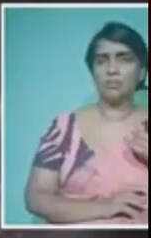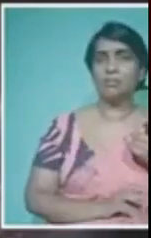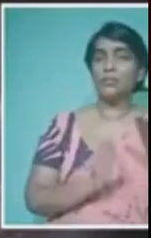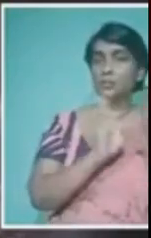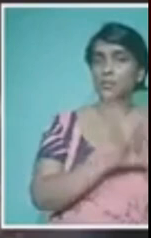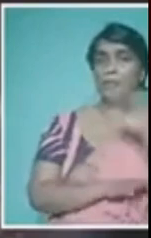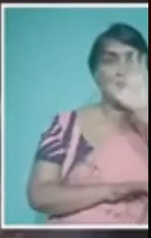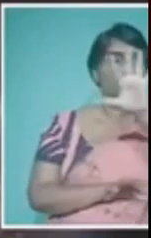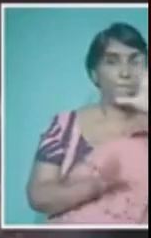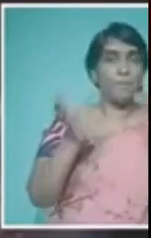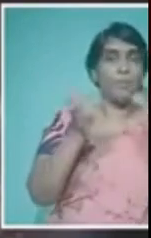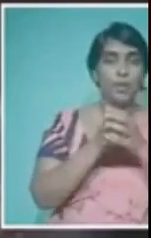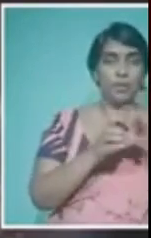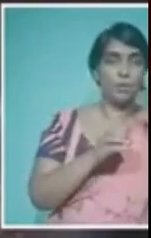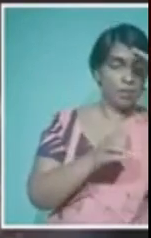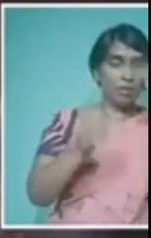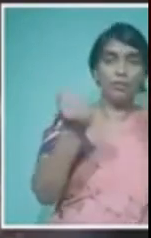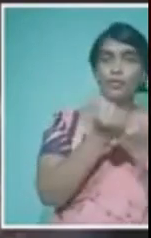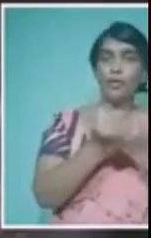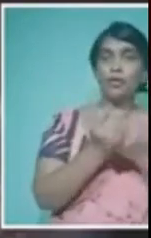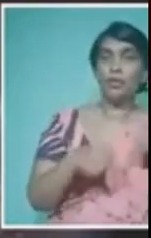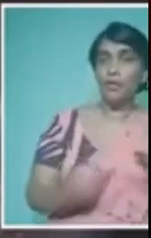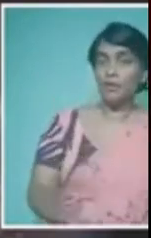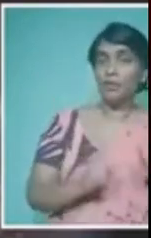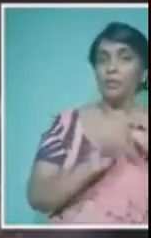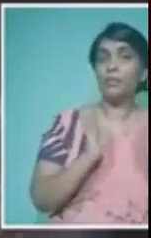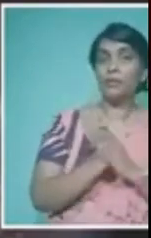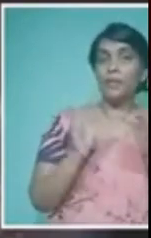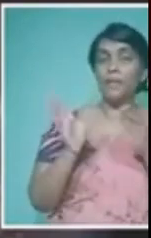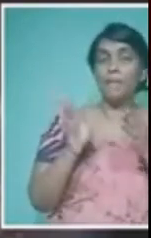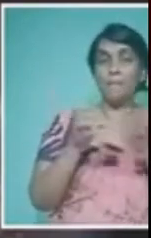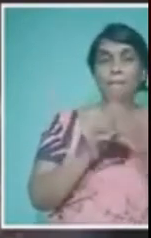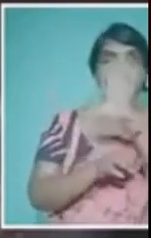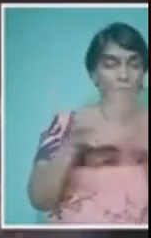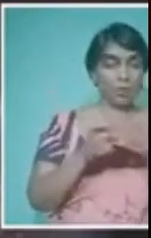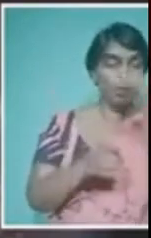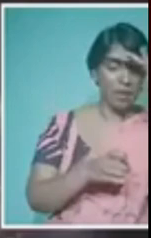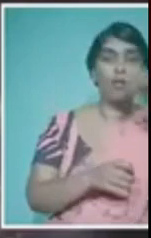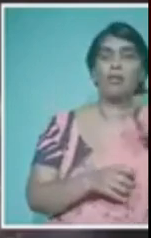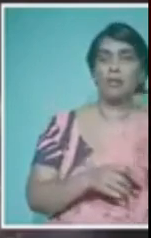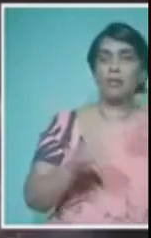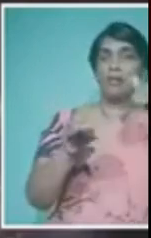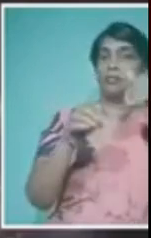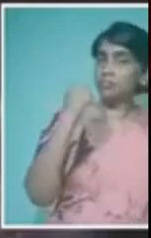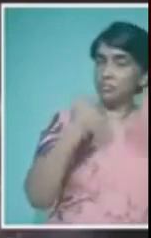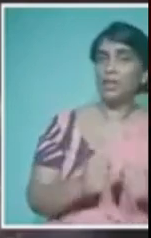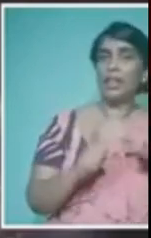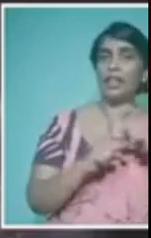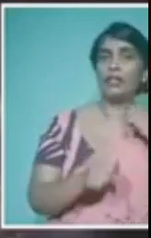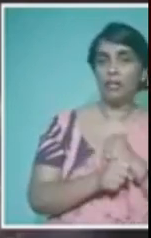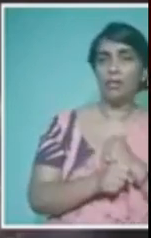එදා 55 දෙනා වෙනුවෙන් නායකත්වයේ දීලා වර්තමාන අගමැතිතුමා තමයි 55 දෙනාගේ පාර්ලිමේන්තු කණ්ඩායමේ නායකයා. මෙතන ඉඳගත්ත ඇවිල්ලා දිනේෂ්